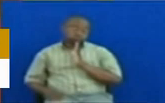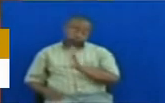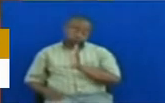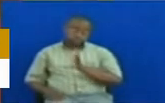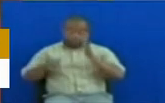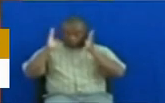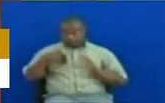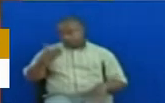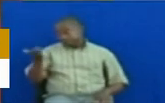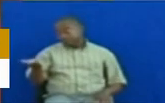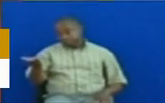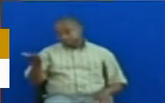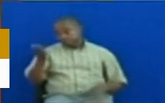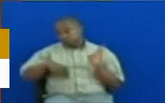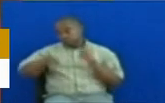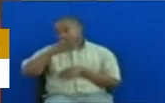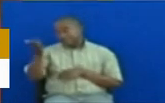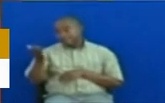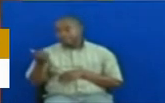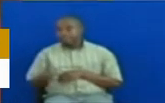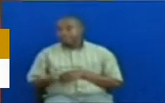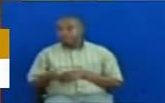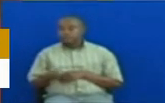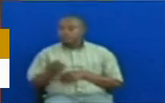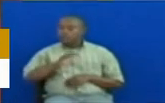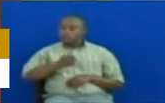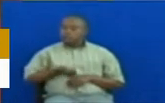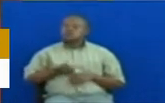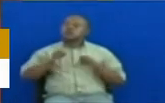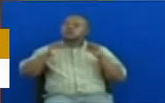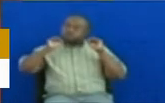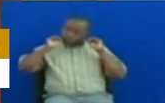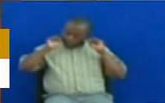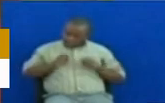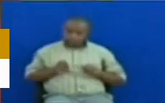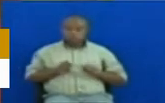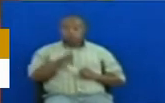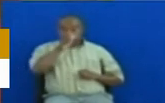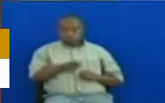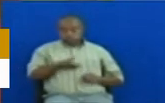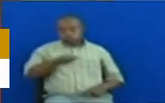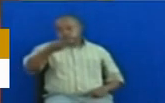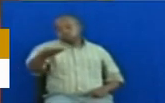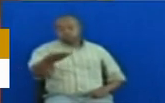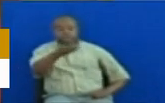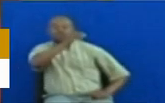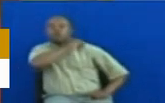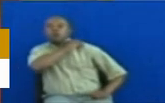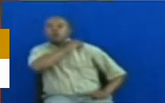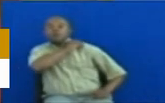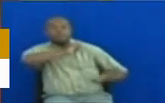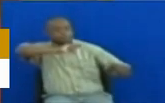Mheshimiwa Mwenyekiti, lakini hasa ile ya kwamba leseni lazima itolewe na mtu katika cheo fulani ambayo